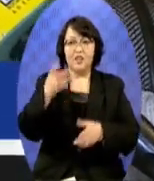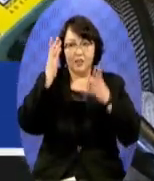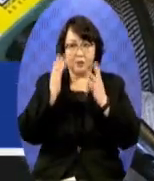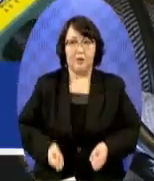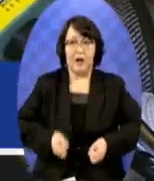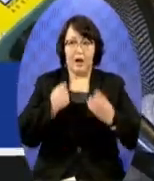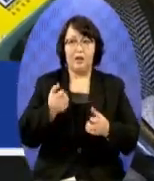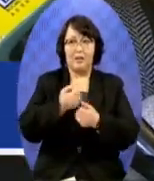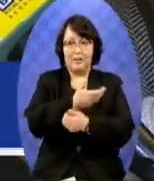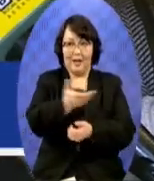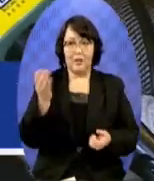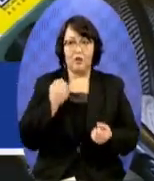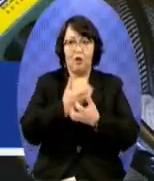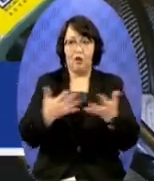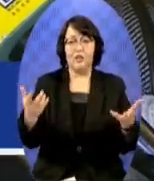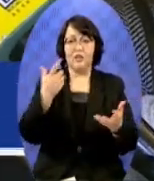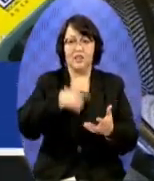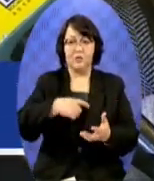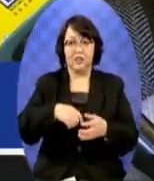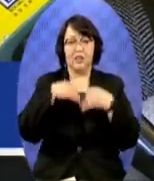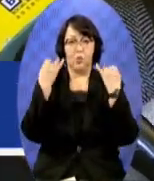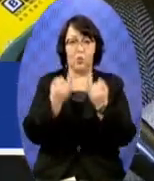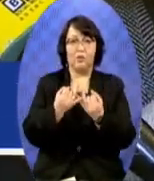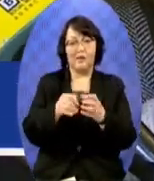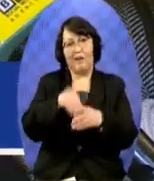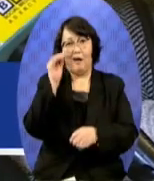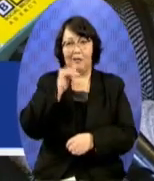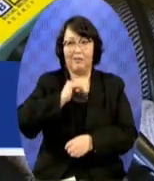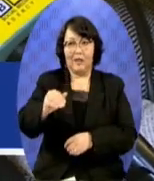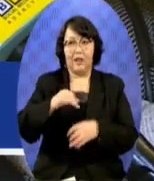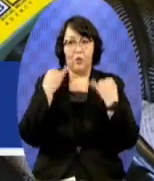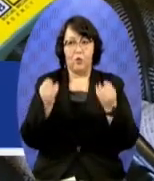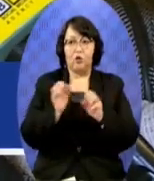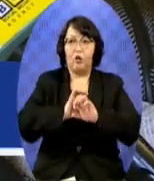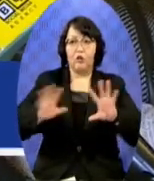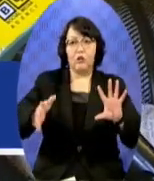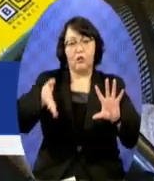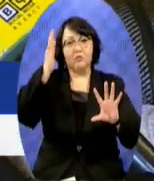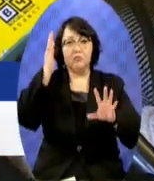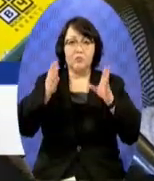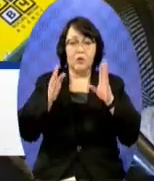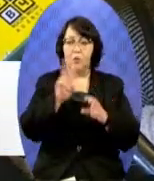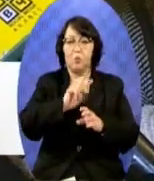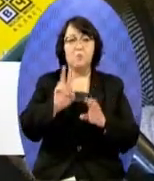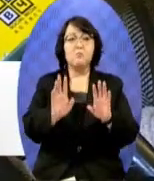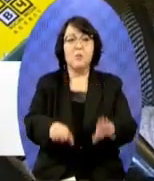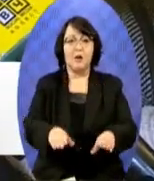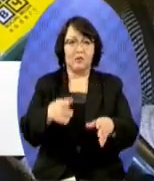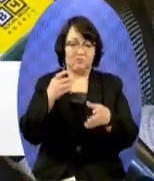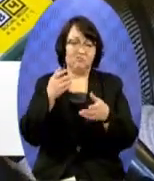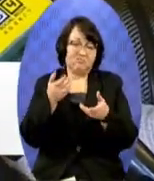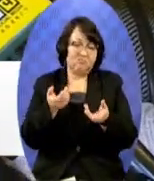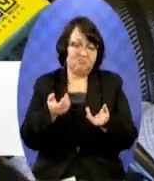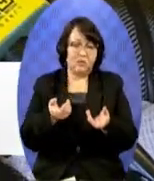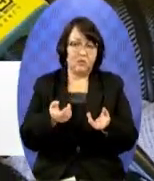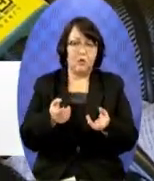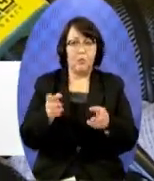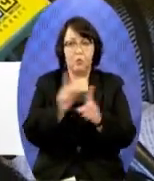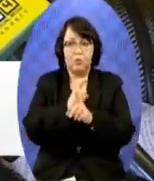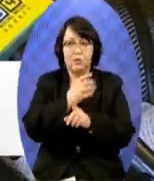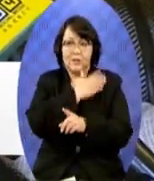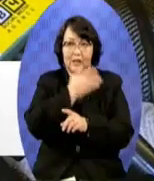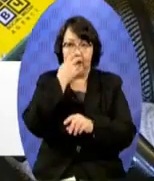хурл төтгөлзүүлэх санал өгөөд их хурлын олонхийн саналаар хүлээж авах асуудлууд бий. Тэгэл цаашдаа бол мөрдөн бацалтын ажиллагаа хэрэг үртгэлтийн ажиллагаа